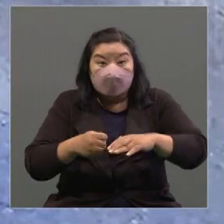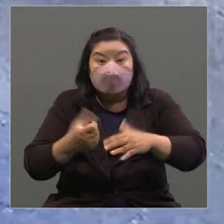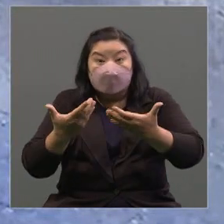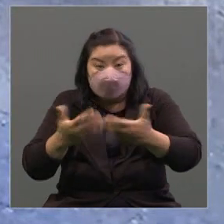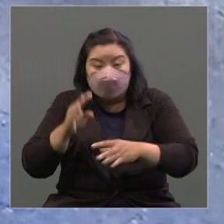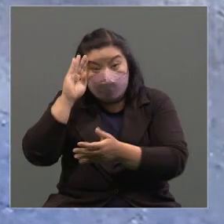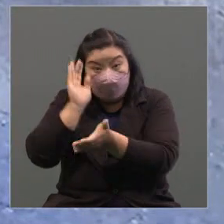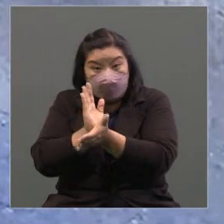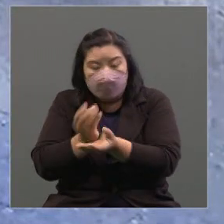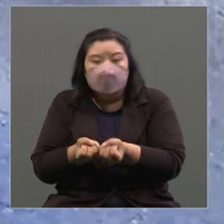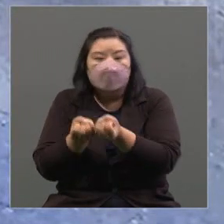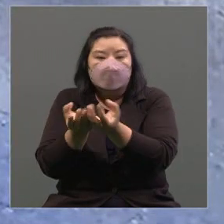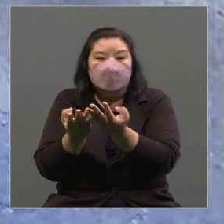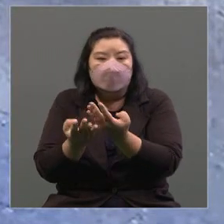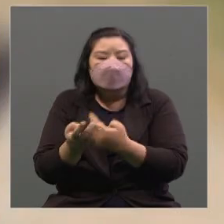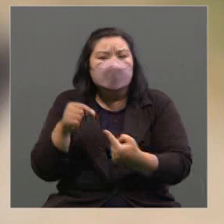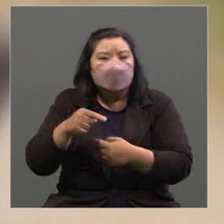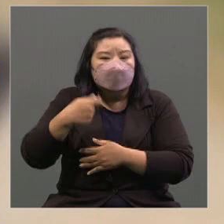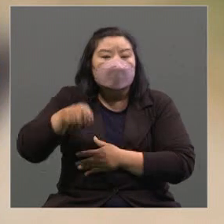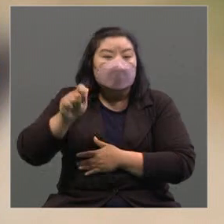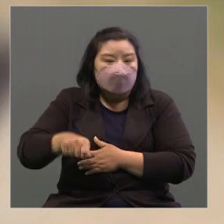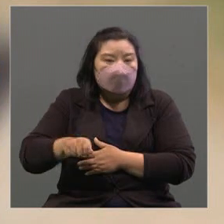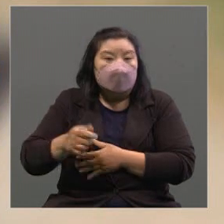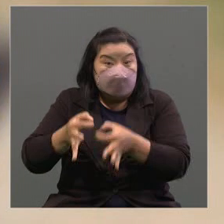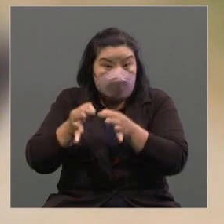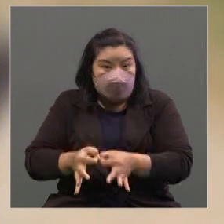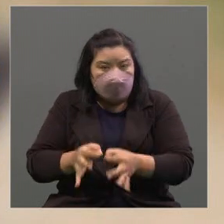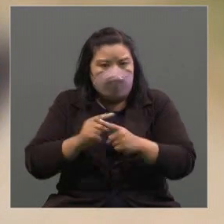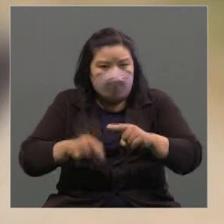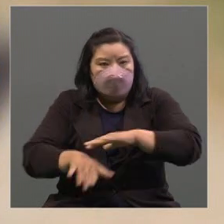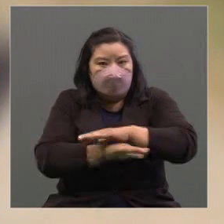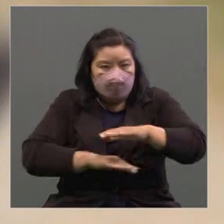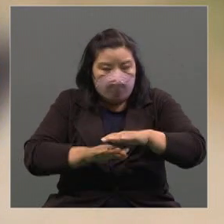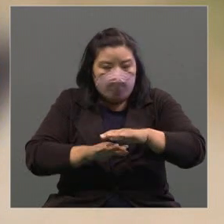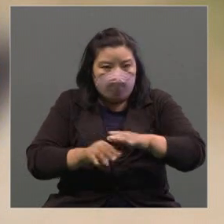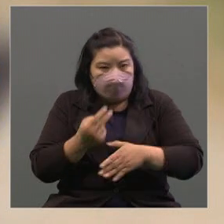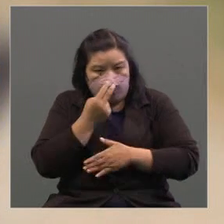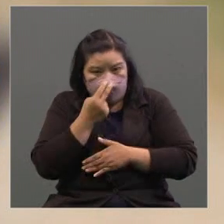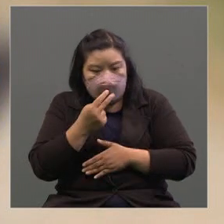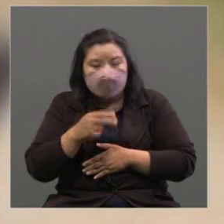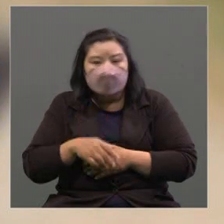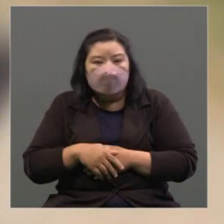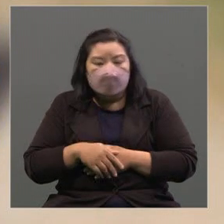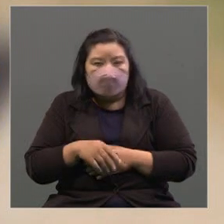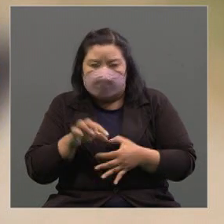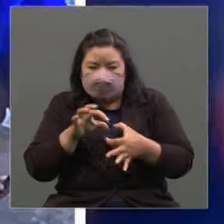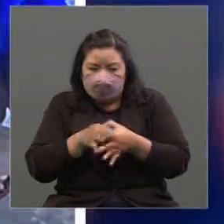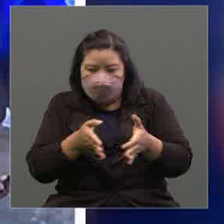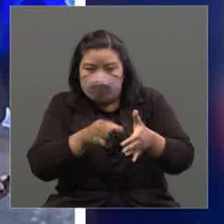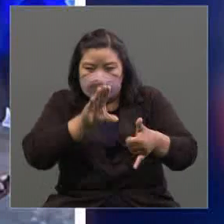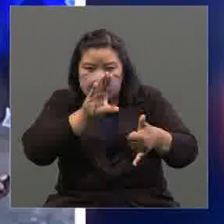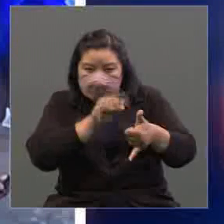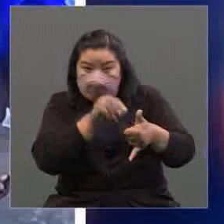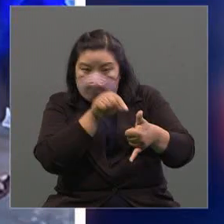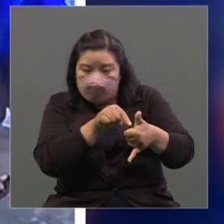คนแล้วก็ส่งศาลจังหวัดราชบุรีส่วนหลักฐานสำคัญเป็นภาพจากกล้องวงจรปิดตามเส้นทางที่คนร้ายใช้หลบหนีปรากฏว่